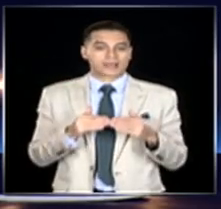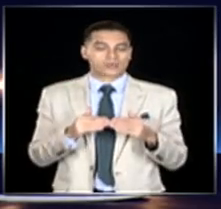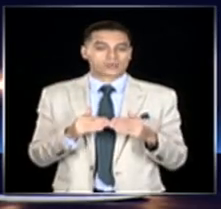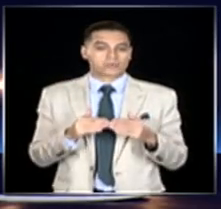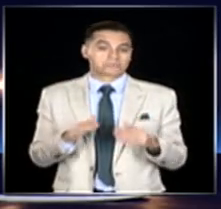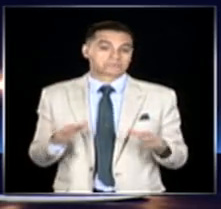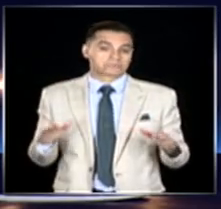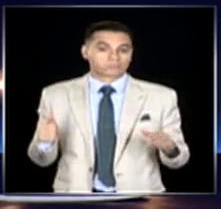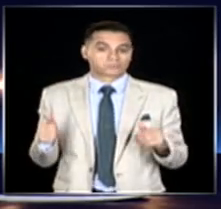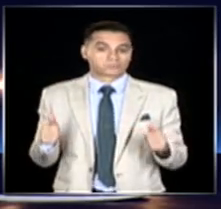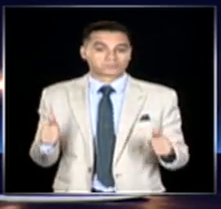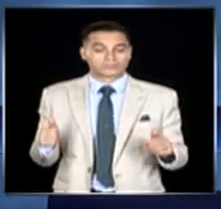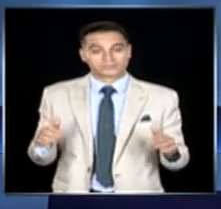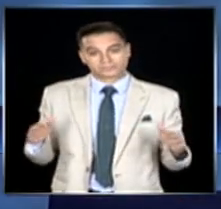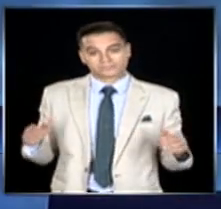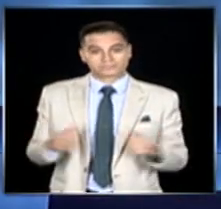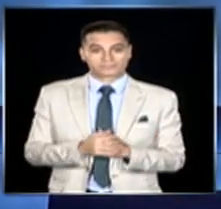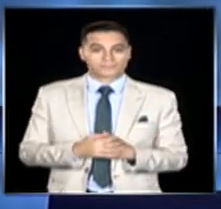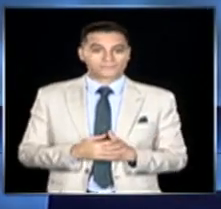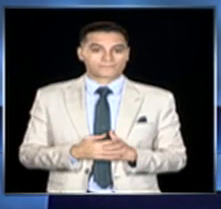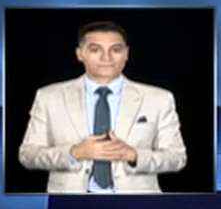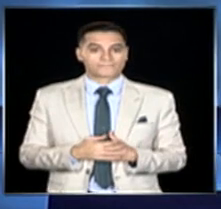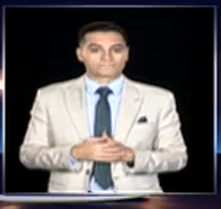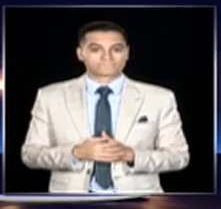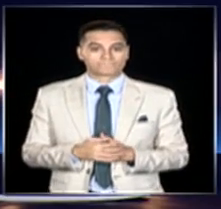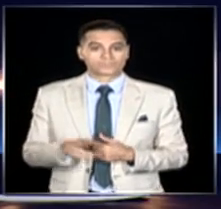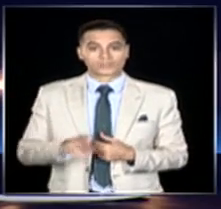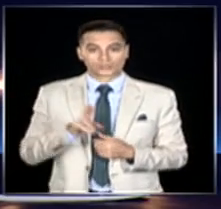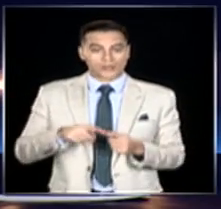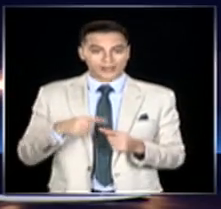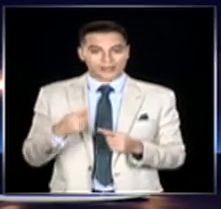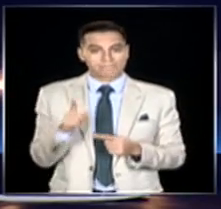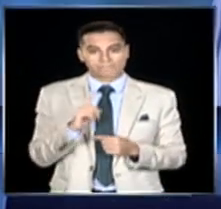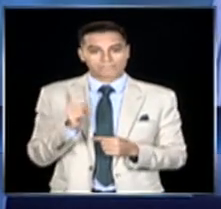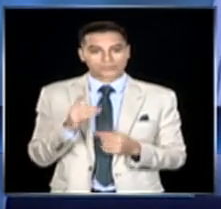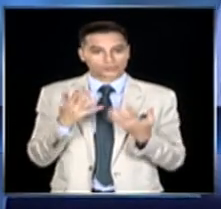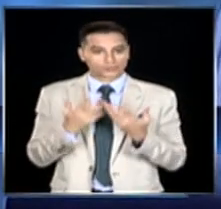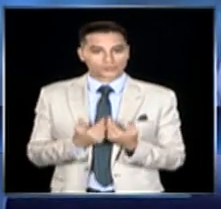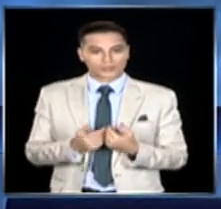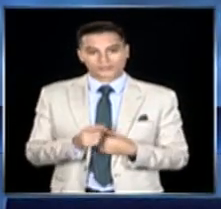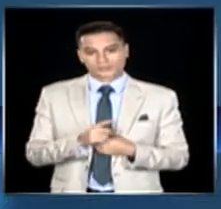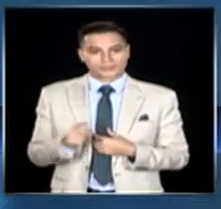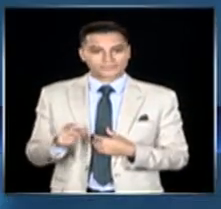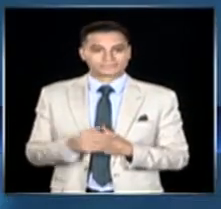علشان تلعب على الهدف الذهبي. السؤال اللي جاي مش قدرات ذهنية.